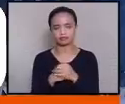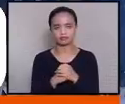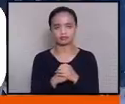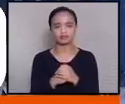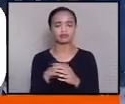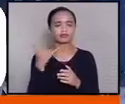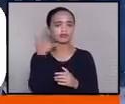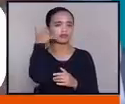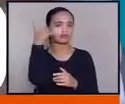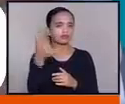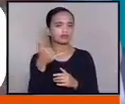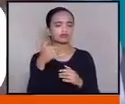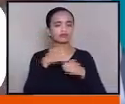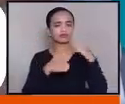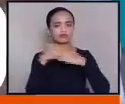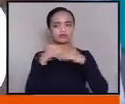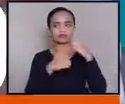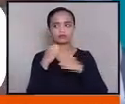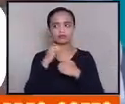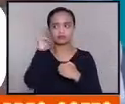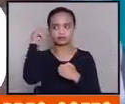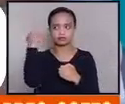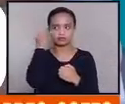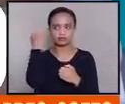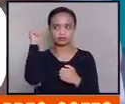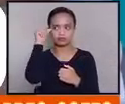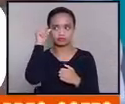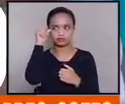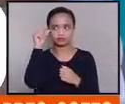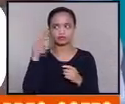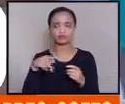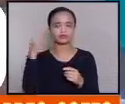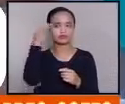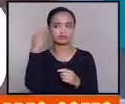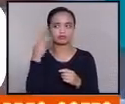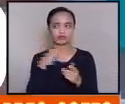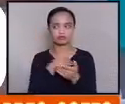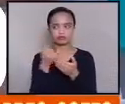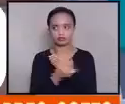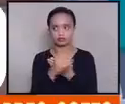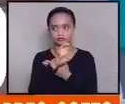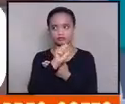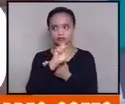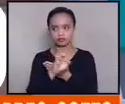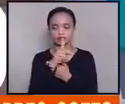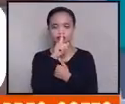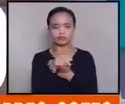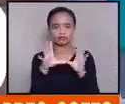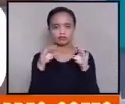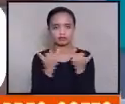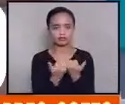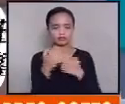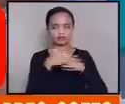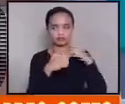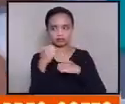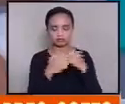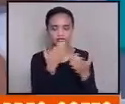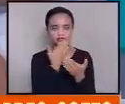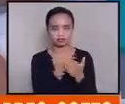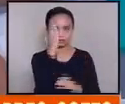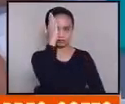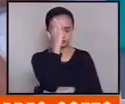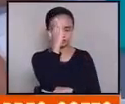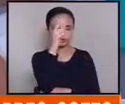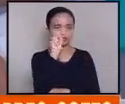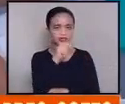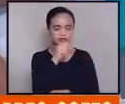Nasa alin yung telepono si Engineer Joseph Alvarez, Project Head ng ESE Realty Corporation. Engineer Alvarez, magandang tanghali po, sir.